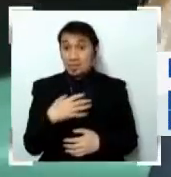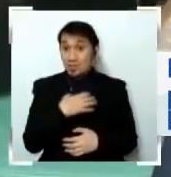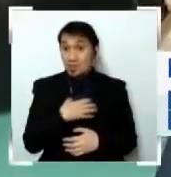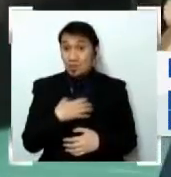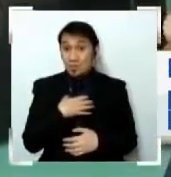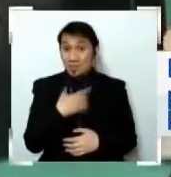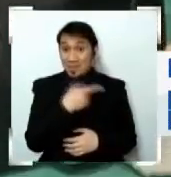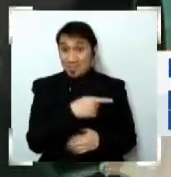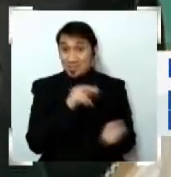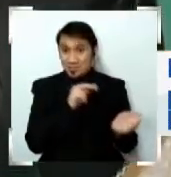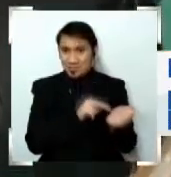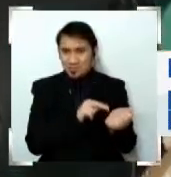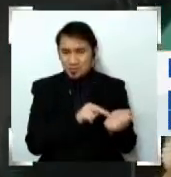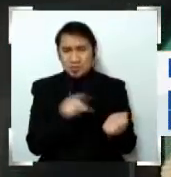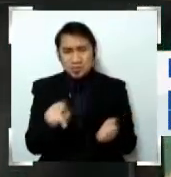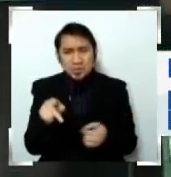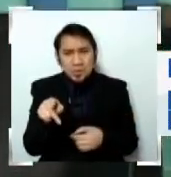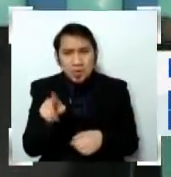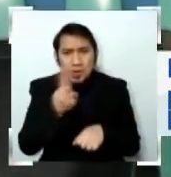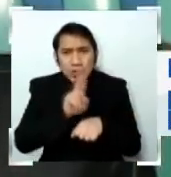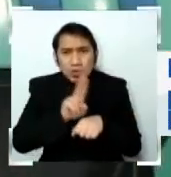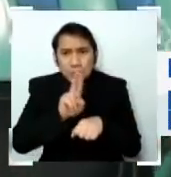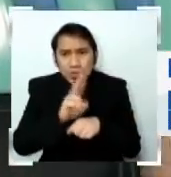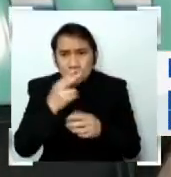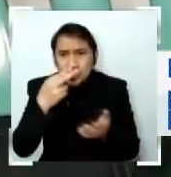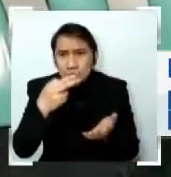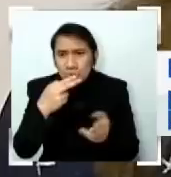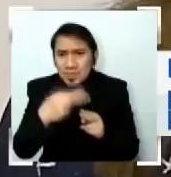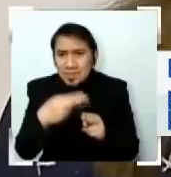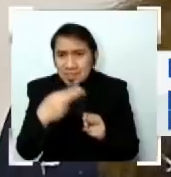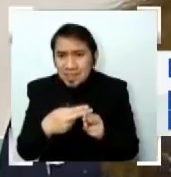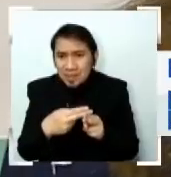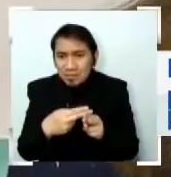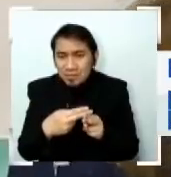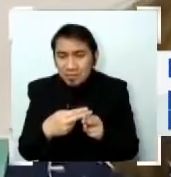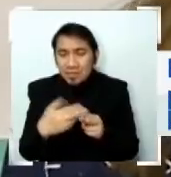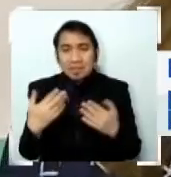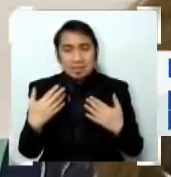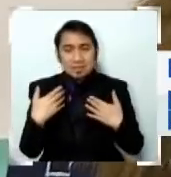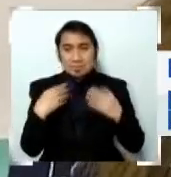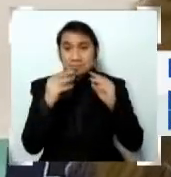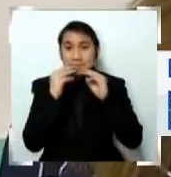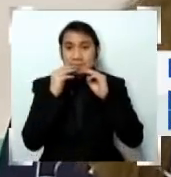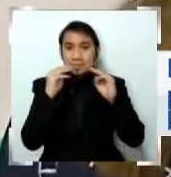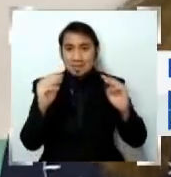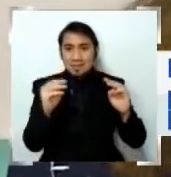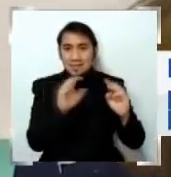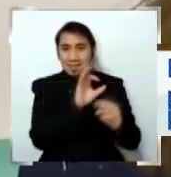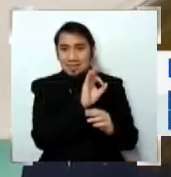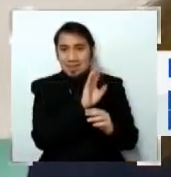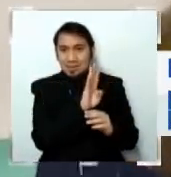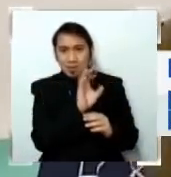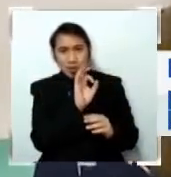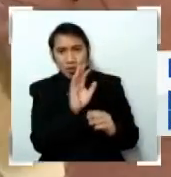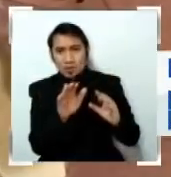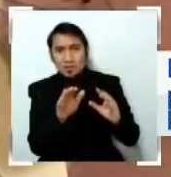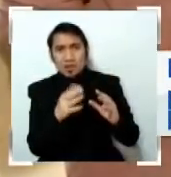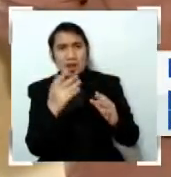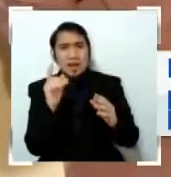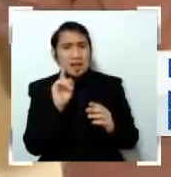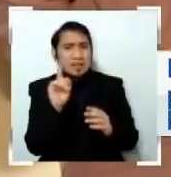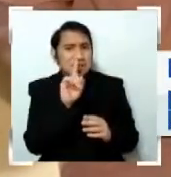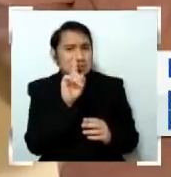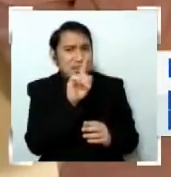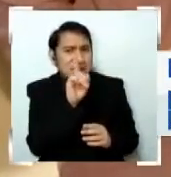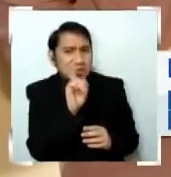Esteban, nalaman niyang ginagamit ang kanyang pangalan nang may nag-message sa kanya sa social media at nagtatanong tungkol sa ibinebenta o mano niyang